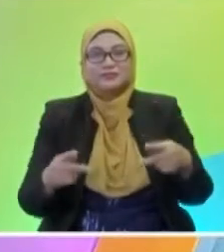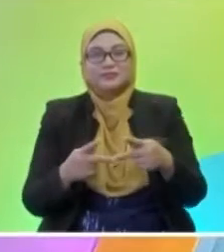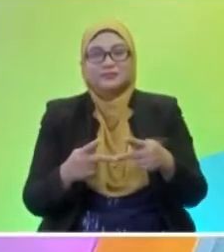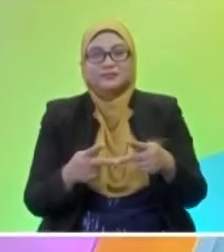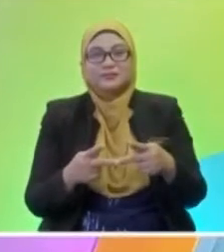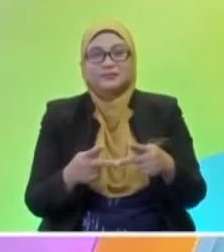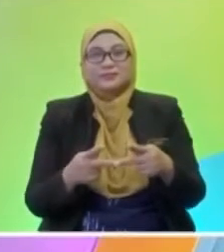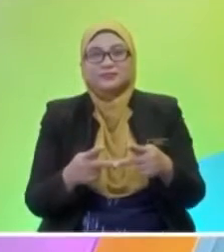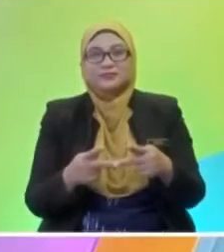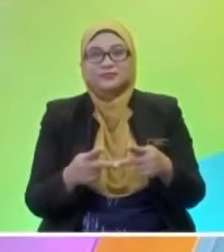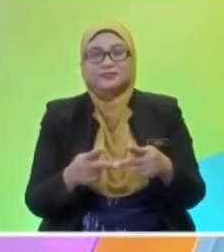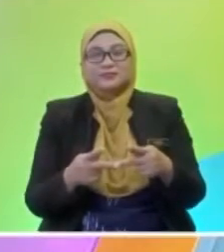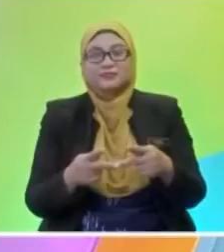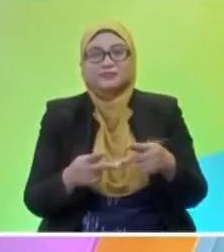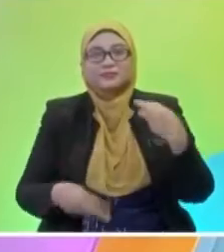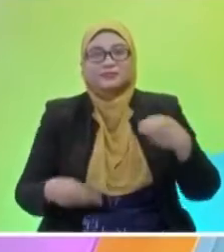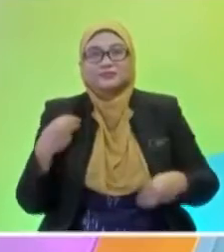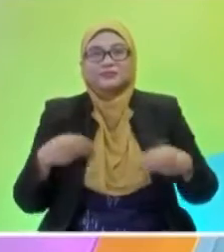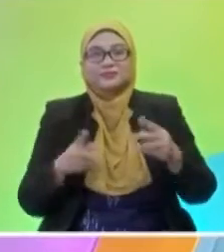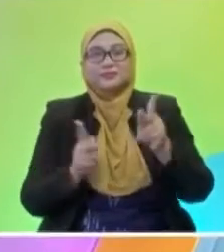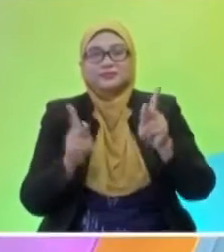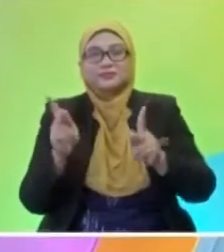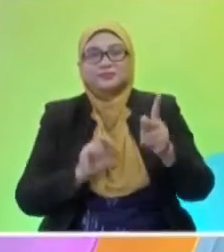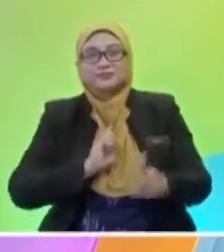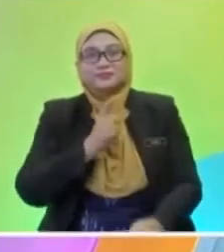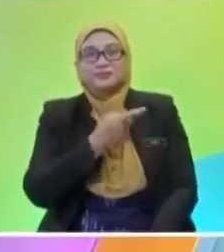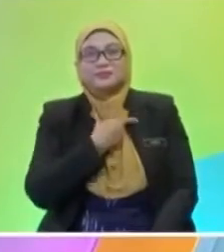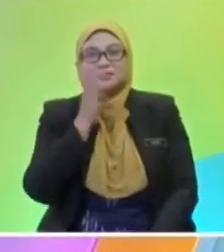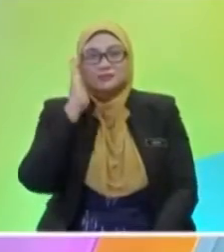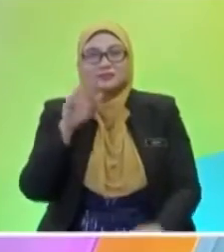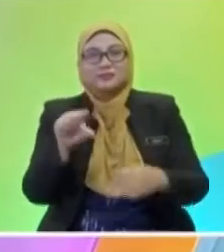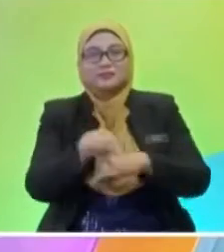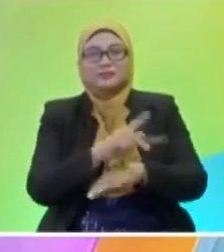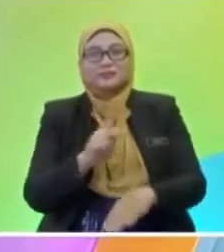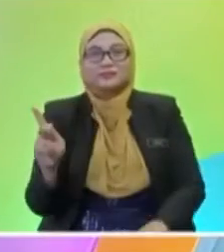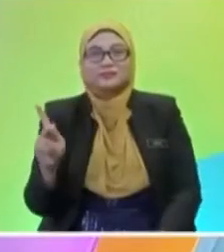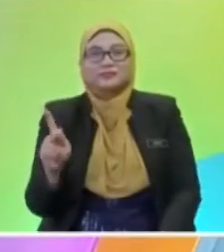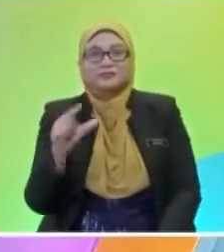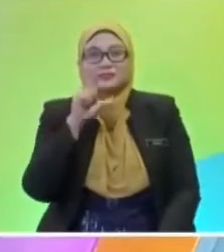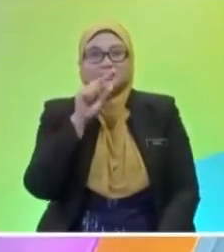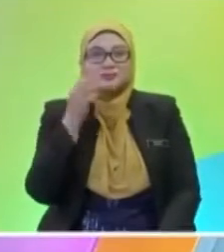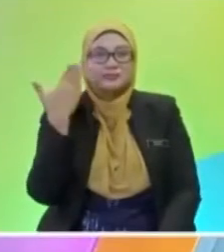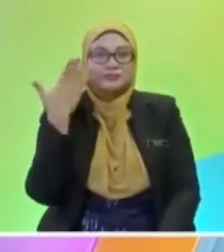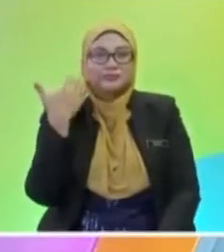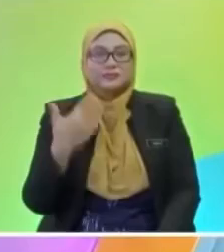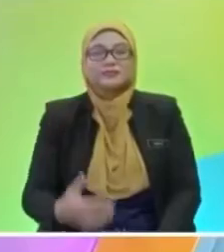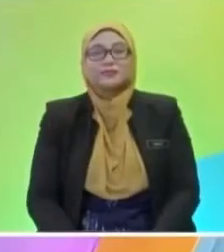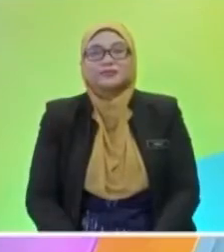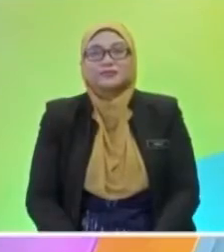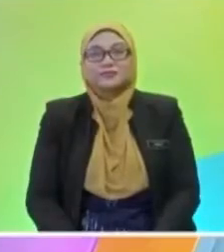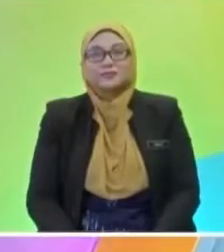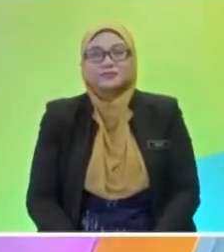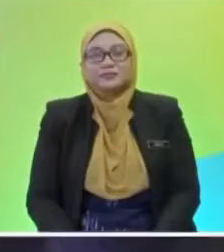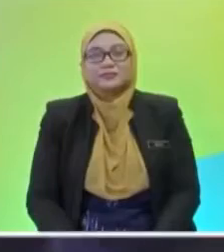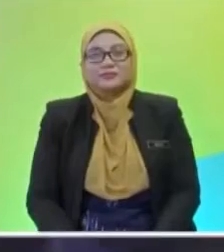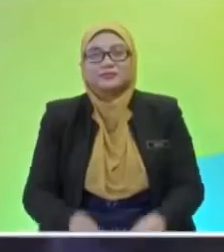model kereta kawalan jauh kita ni. Kita akan gunakan ni pistol perekat panas. Okey, kita lekatkan, kita letakkan gam sikit